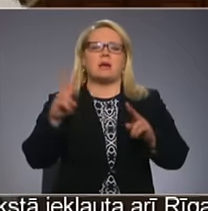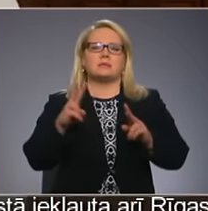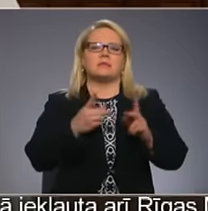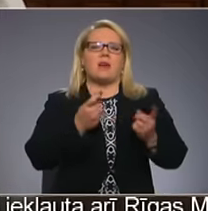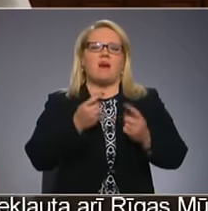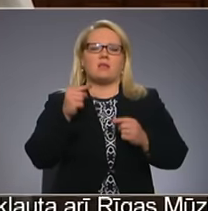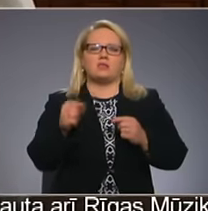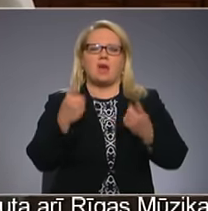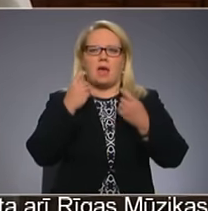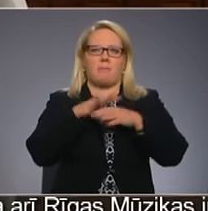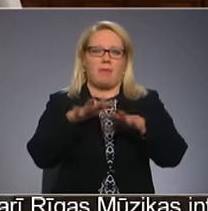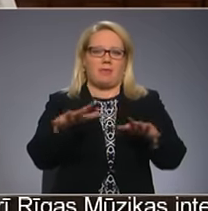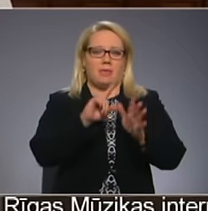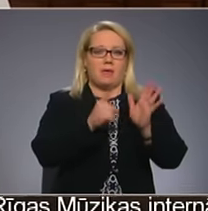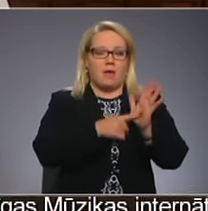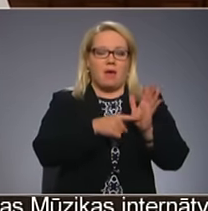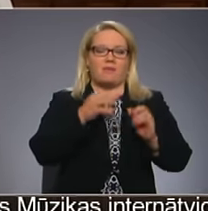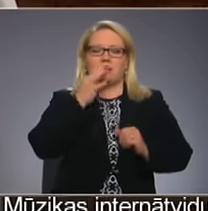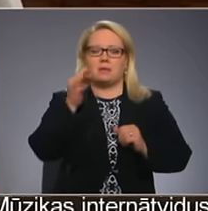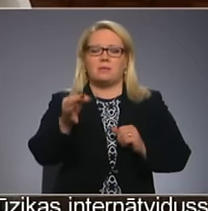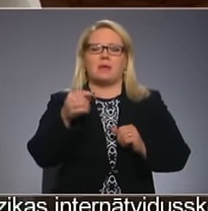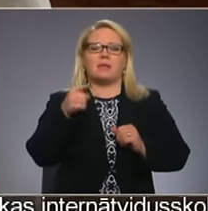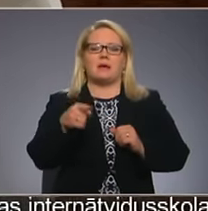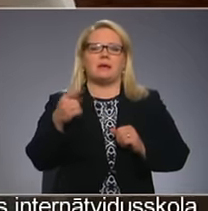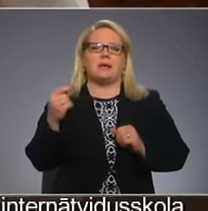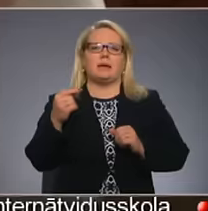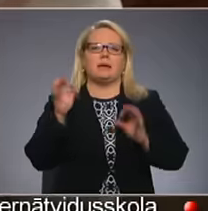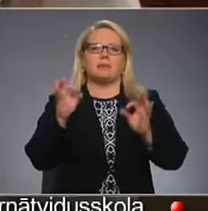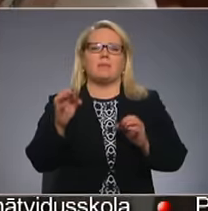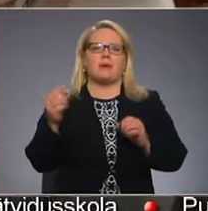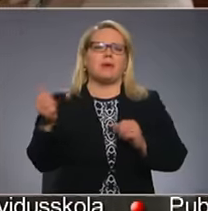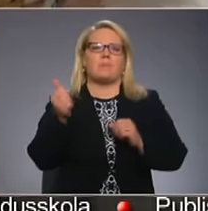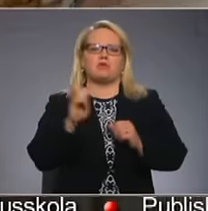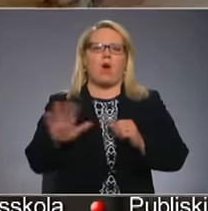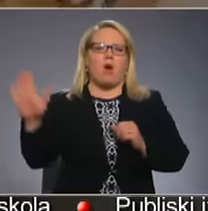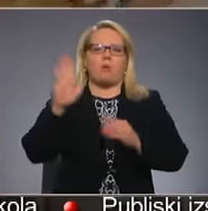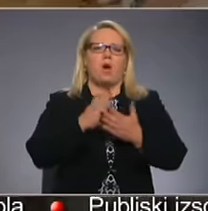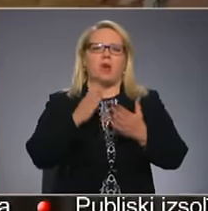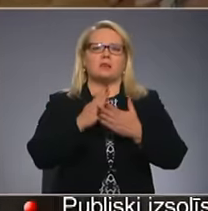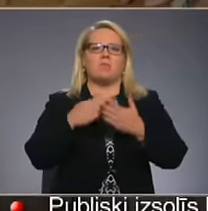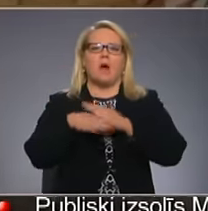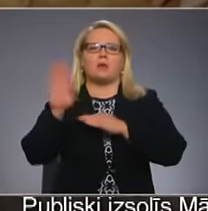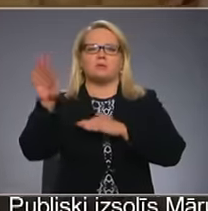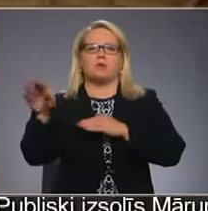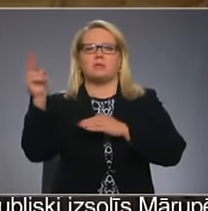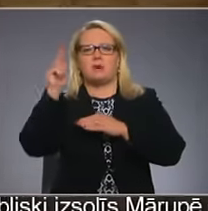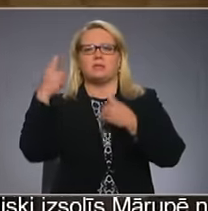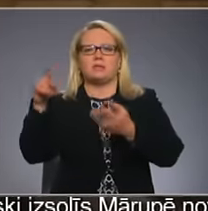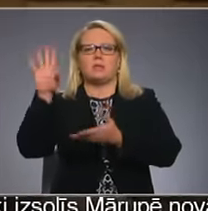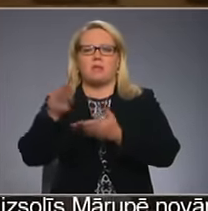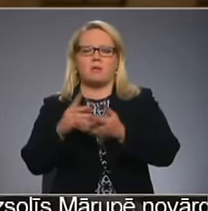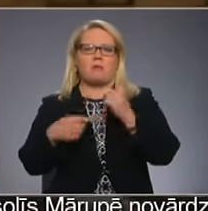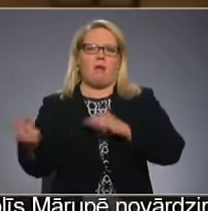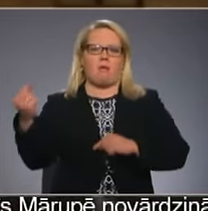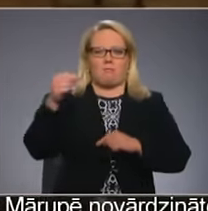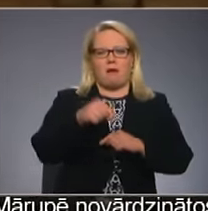šajā medijā? Īstenībā tā ir īpaša aura, tāpēc, ka es esmu gājusi projām, apgūst citas pieredzes un nākus